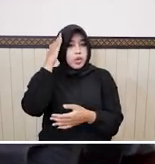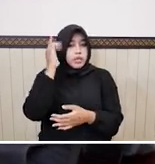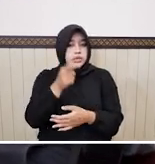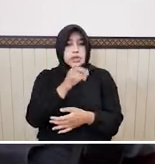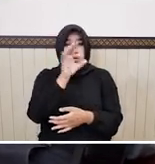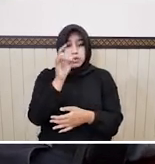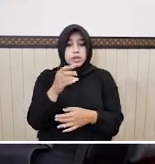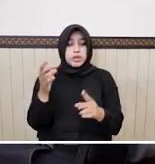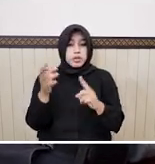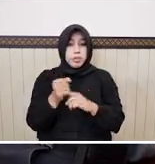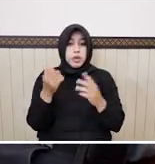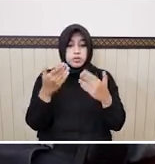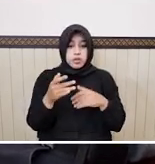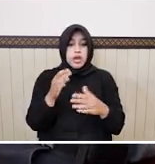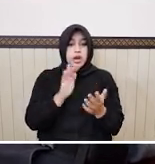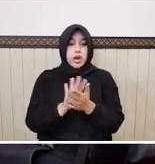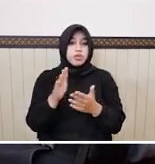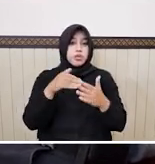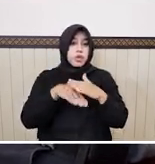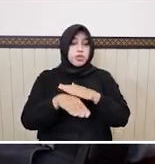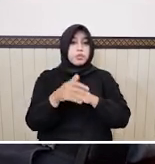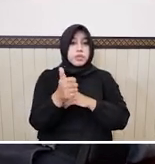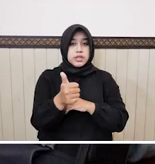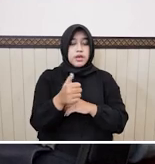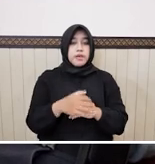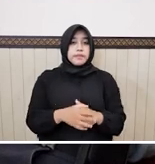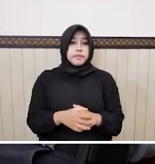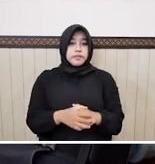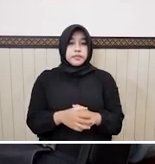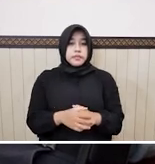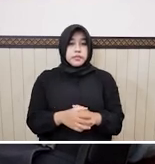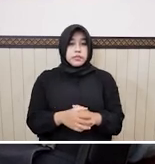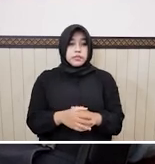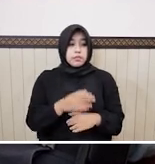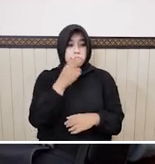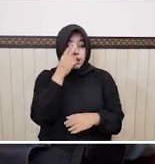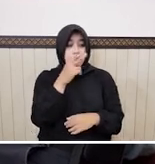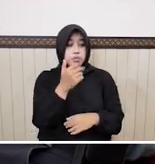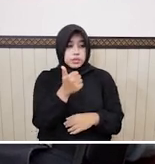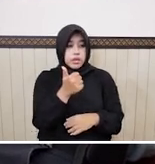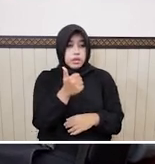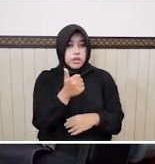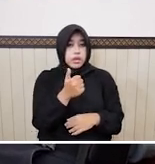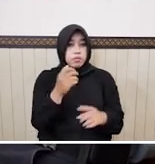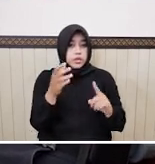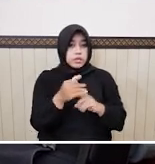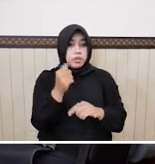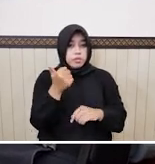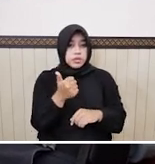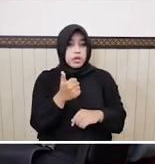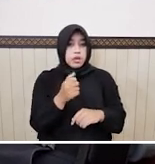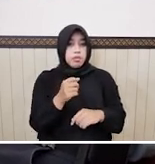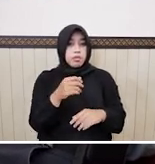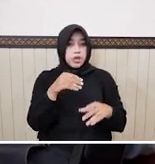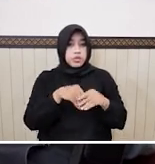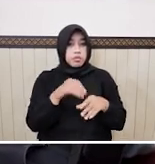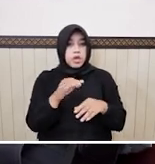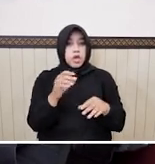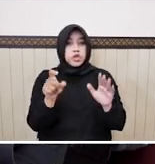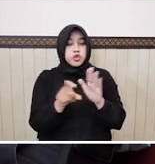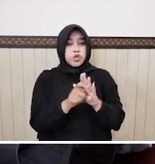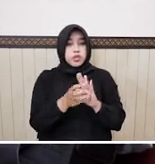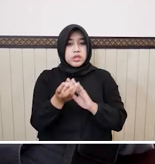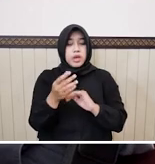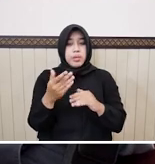dia mencapai maka mestinya dia bisa masuk kita bisa melihat banyak orang yang bisa mencapai tapi belum tentu masuk contoh yang paling sederhana